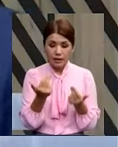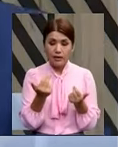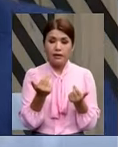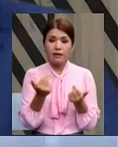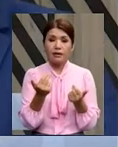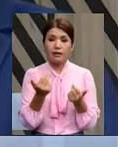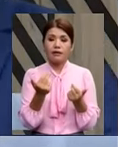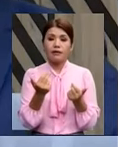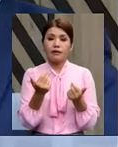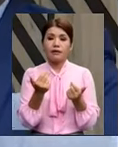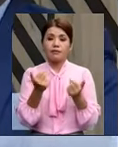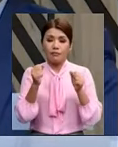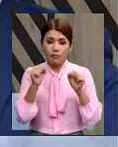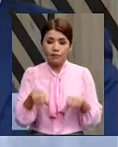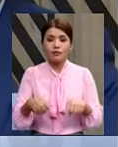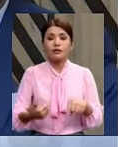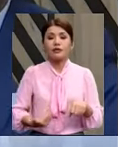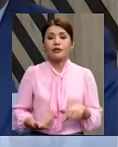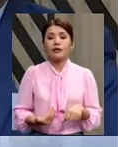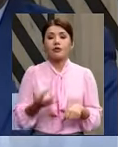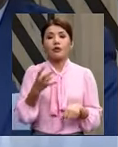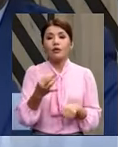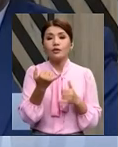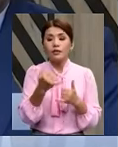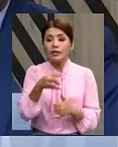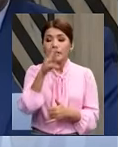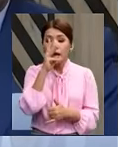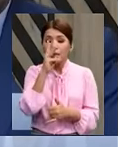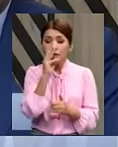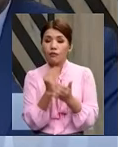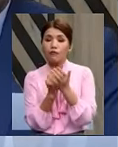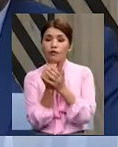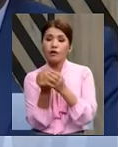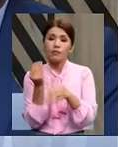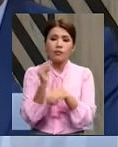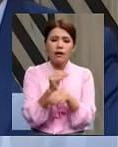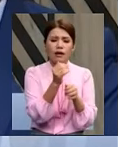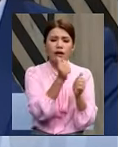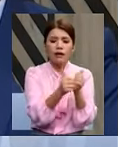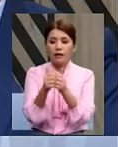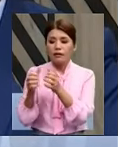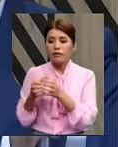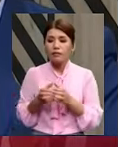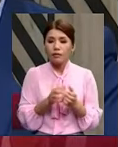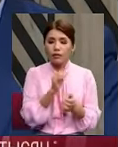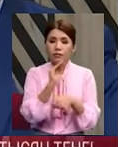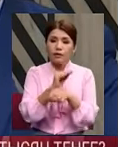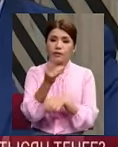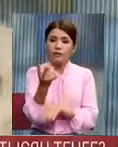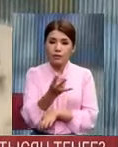На 85 тысяч тенге прожить можно, но сейчас зарплаты нужно повышать в каждом секторе. Мы над этим